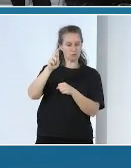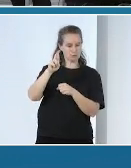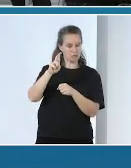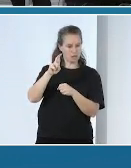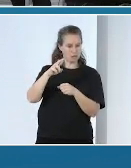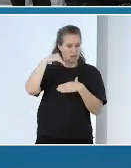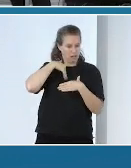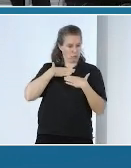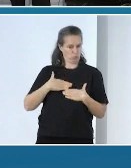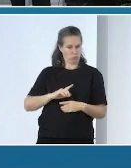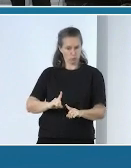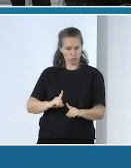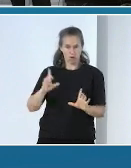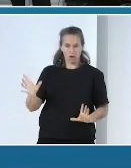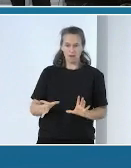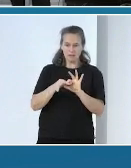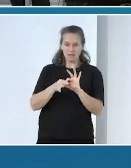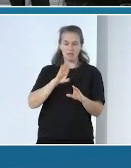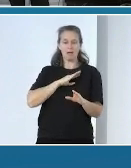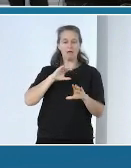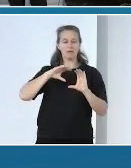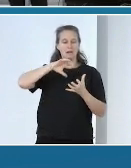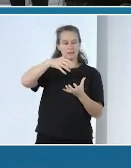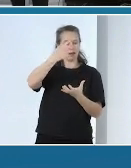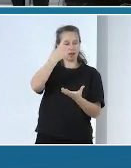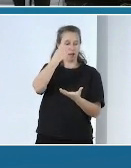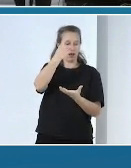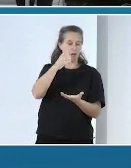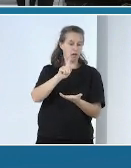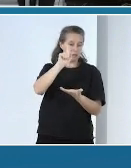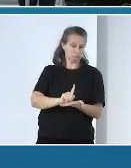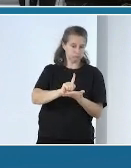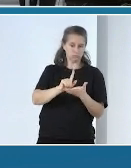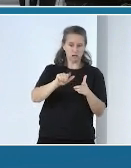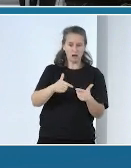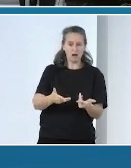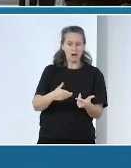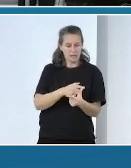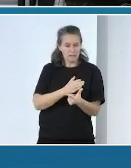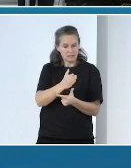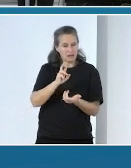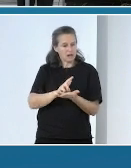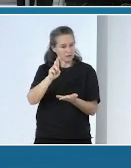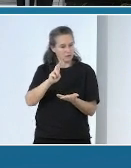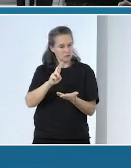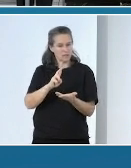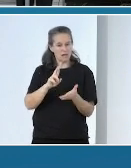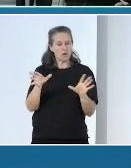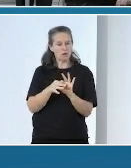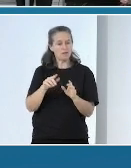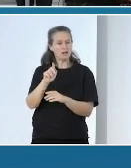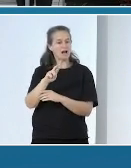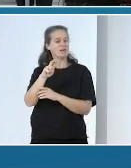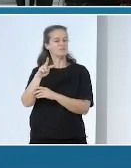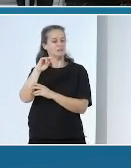en dehors de nous, qui est lié à l'attraction terrestre. Mais ce référentiel gravitaire,